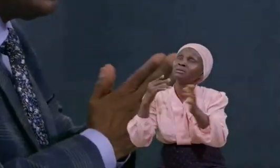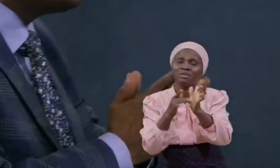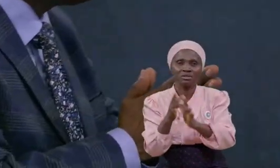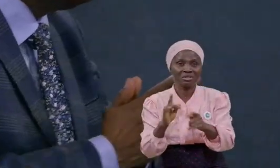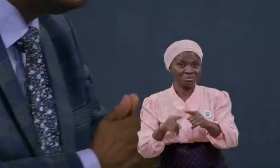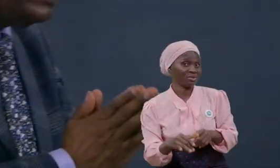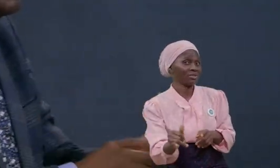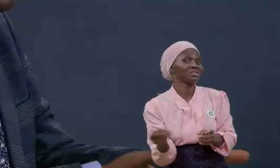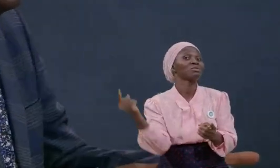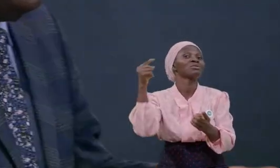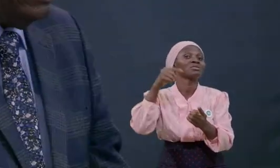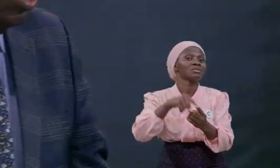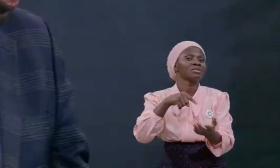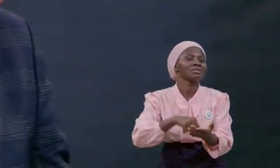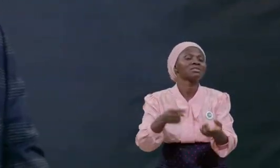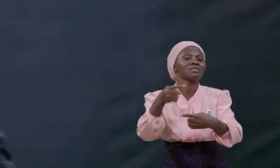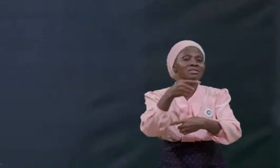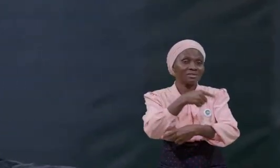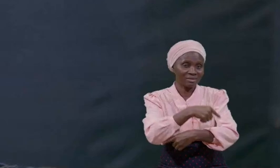jusqu'à aujourd'hui,